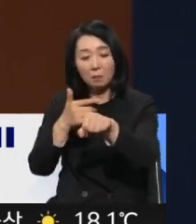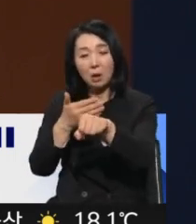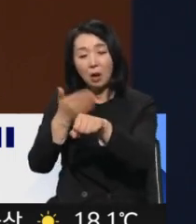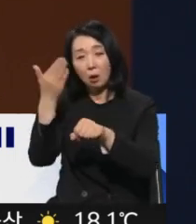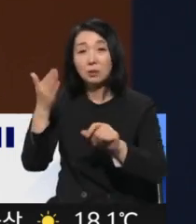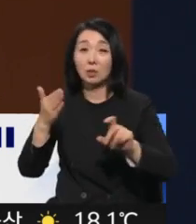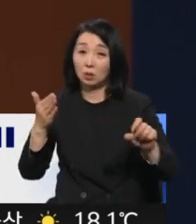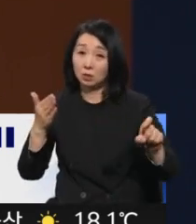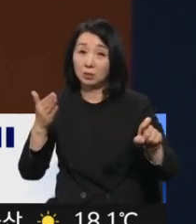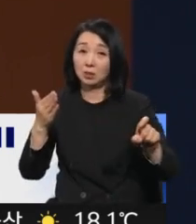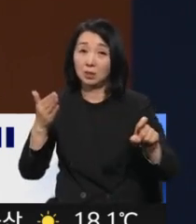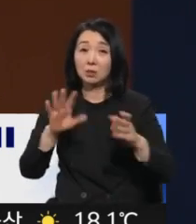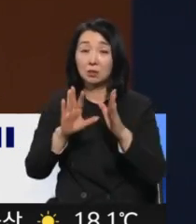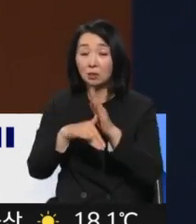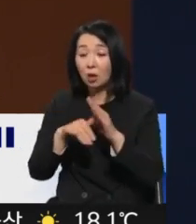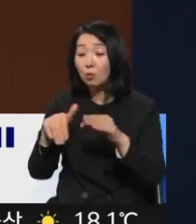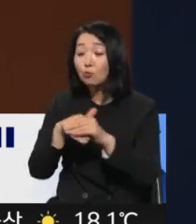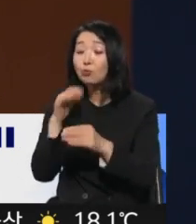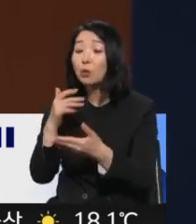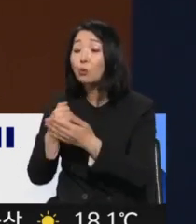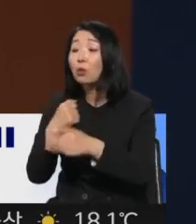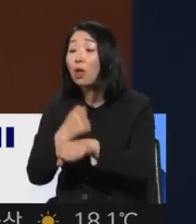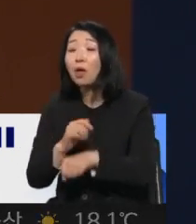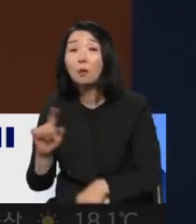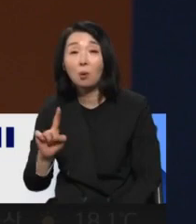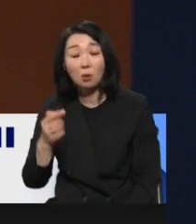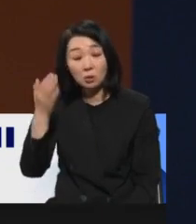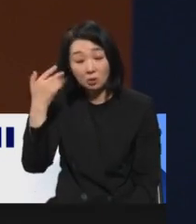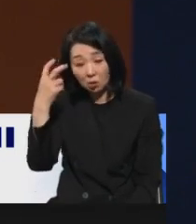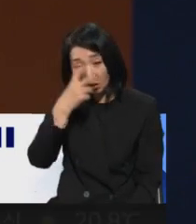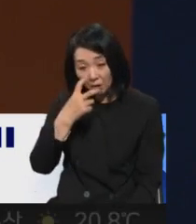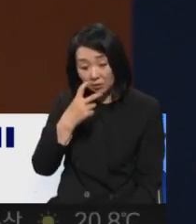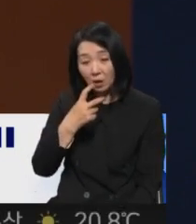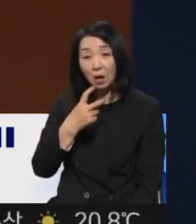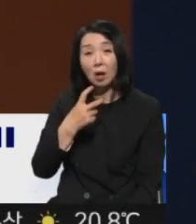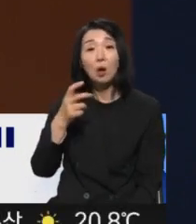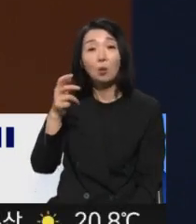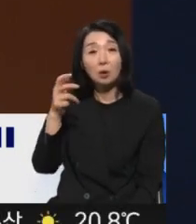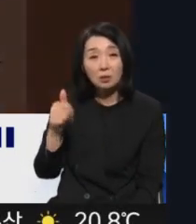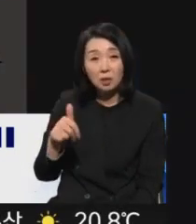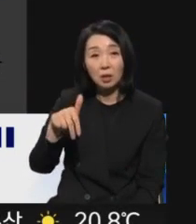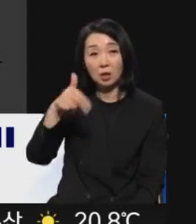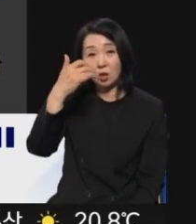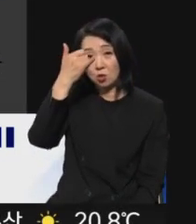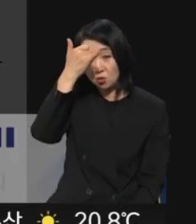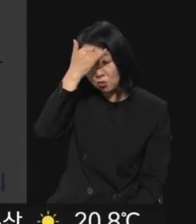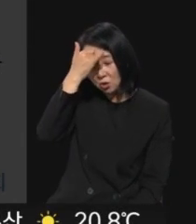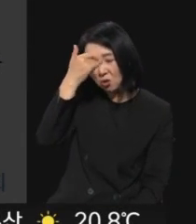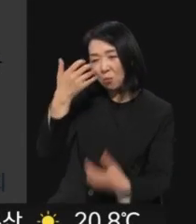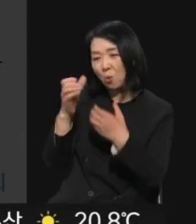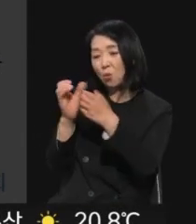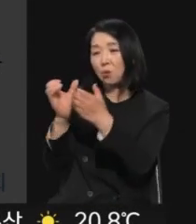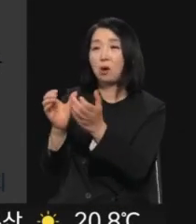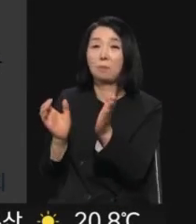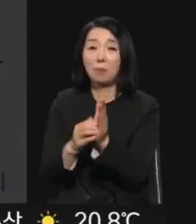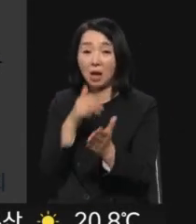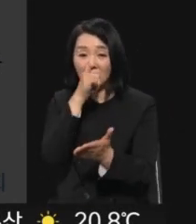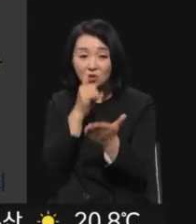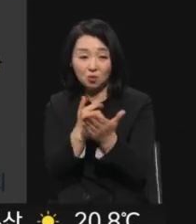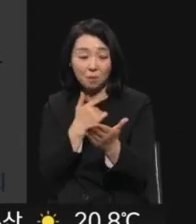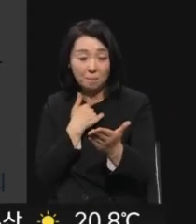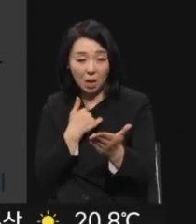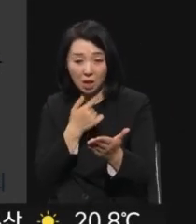사이에 문 대통령은 뭘 했냐는 겁니다 전 감사원장님 최재영 의원도 공격에 가수했습니다 검제 혐의가 있고